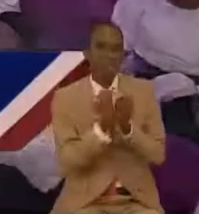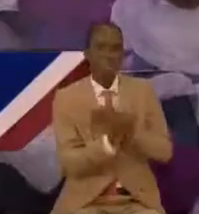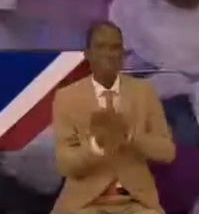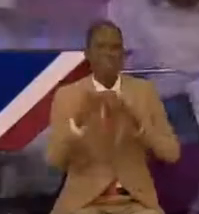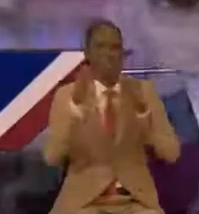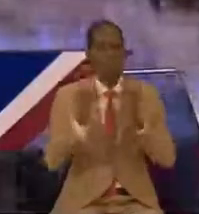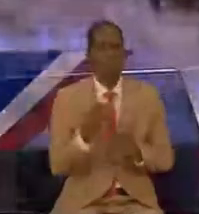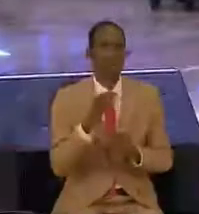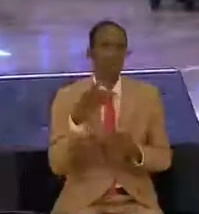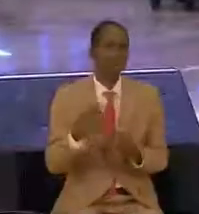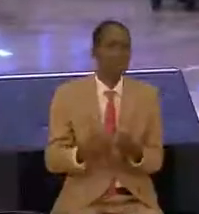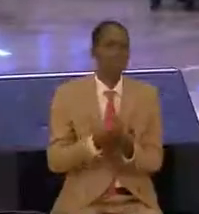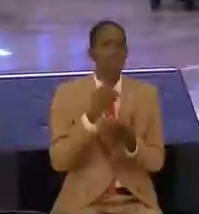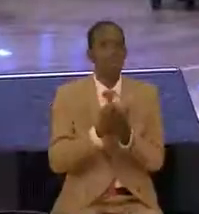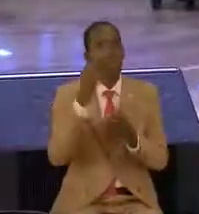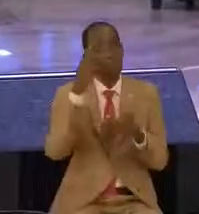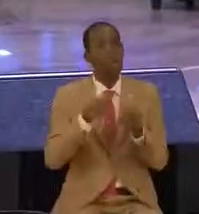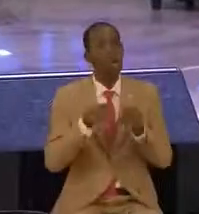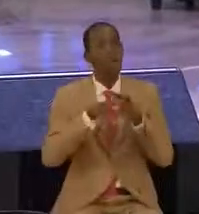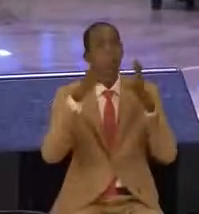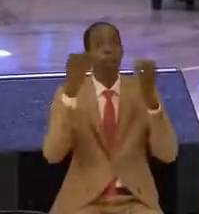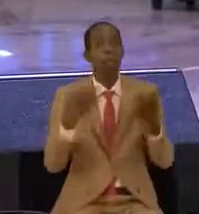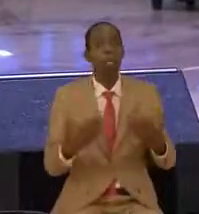puissance transformatrice de l'évangile.